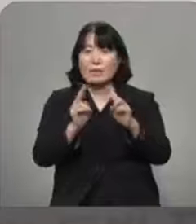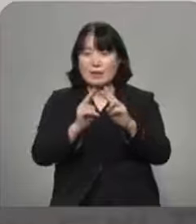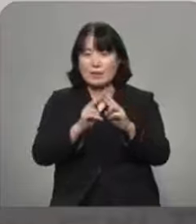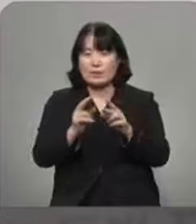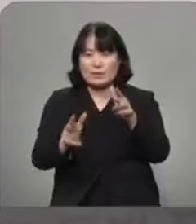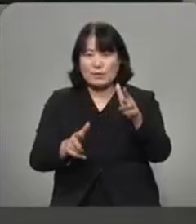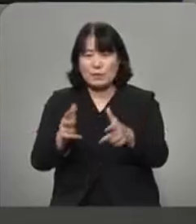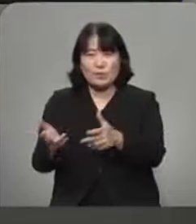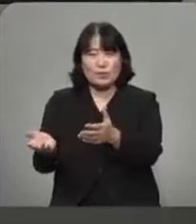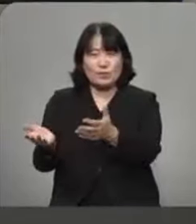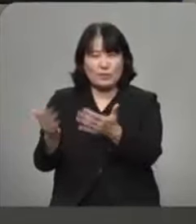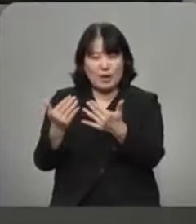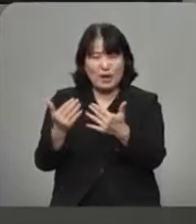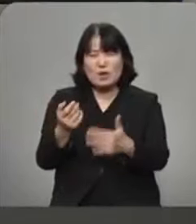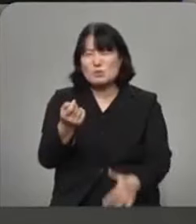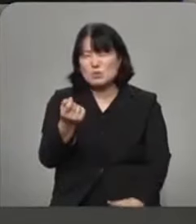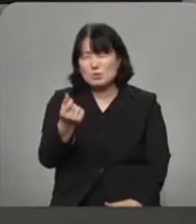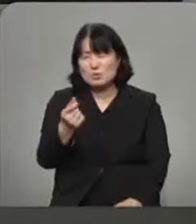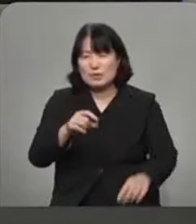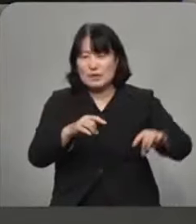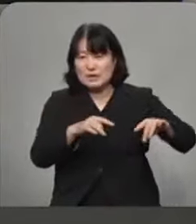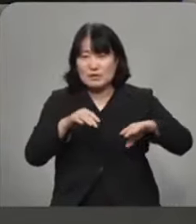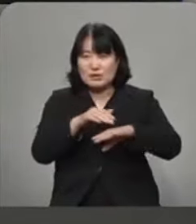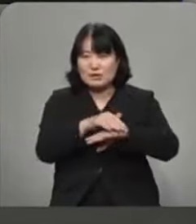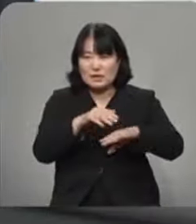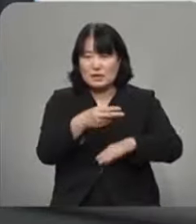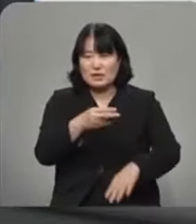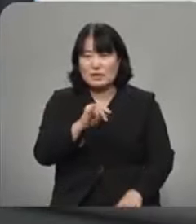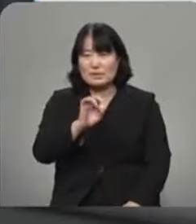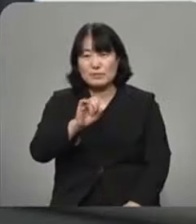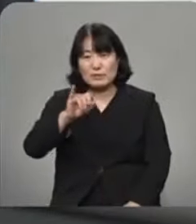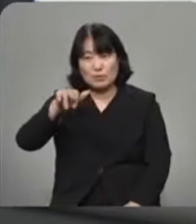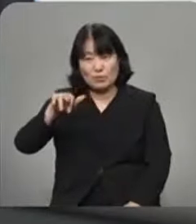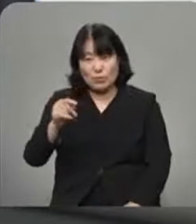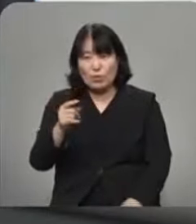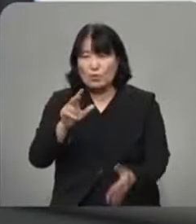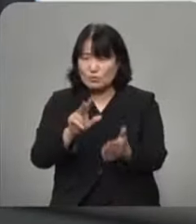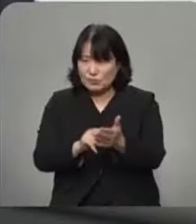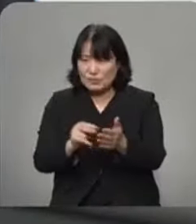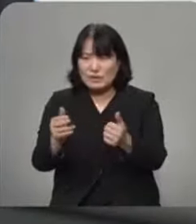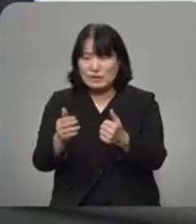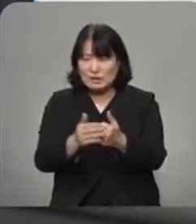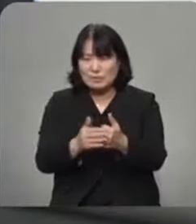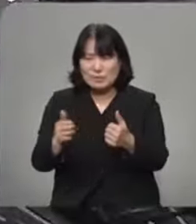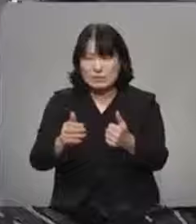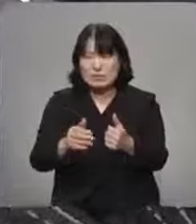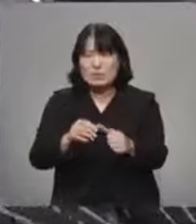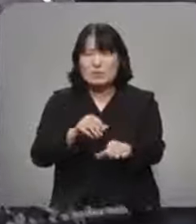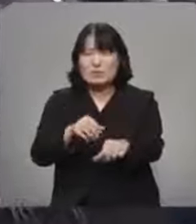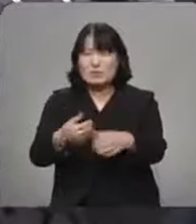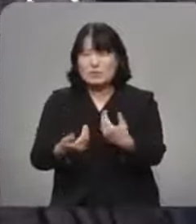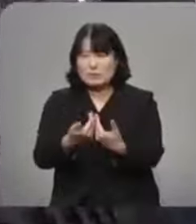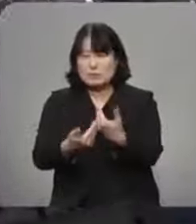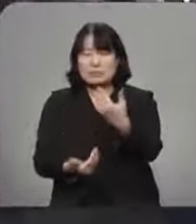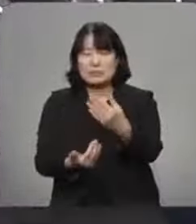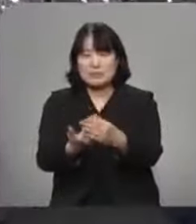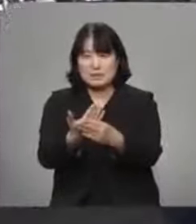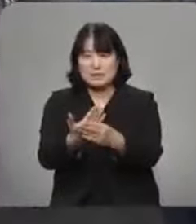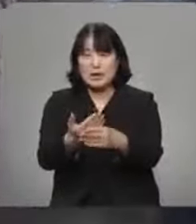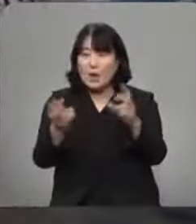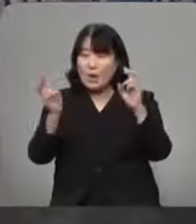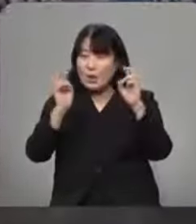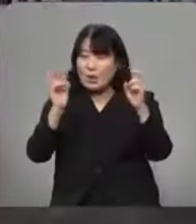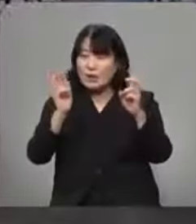꼽습니다 전기차 관련 투자 계획은 디피코 회생 이후 줄줄이 차지를 빚고 있습니다 앞으론 기업 몇 곳을